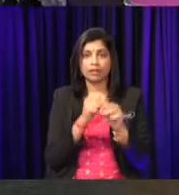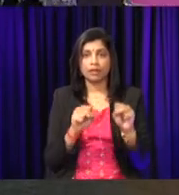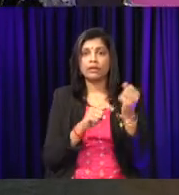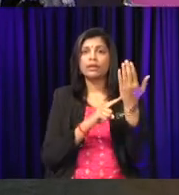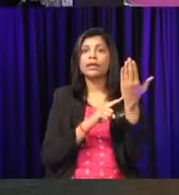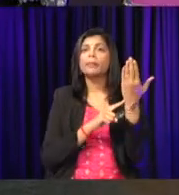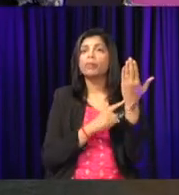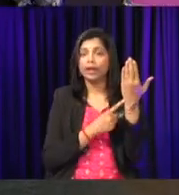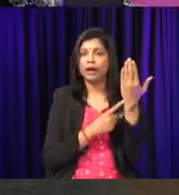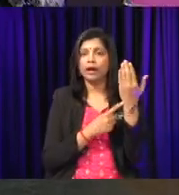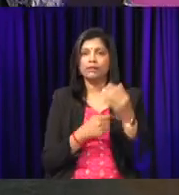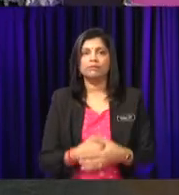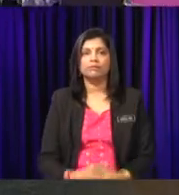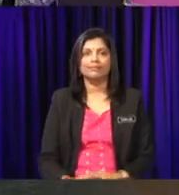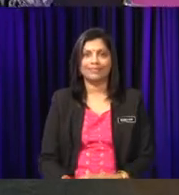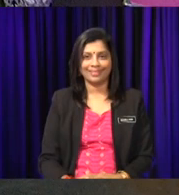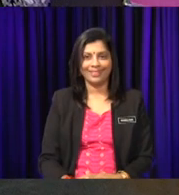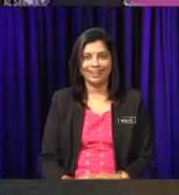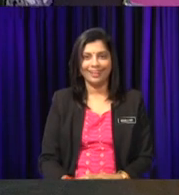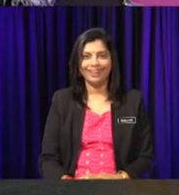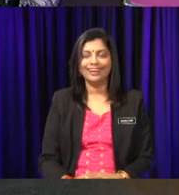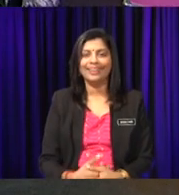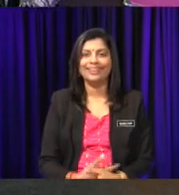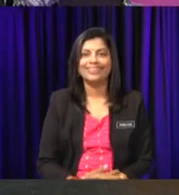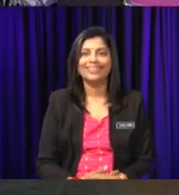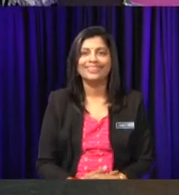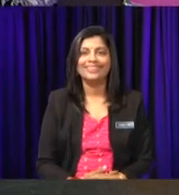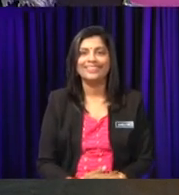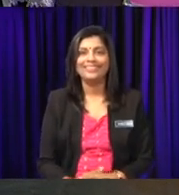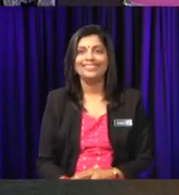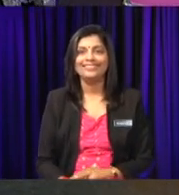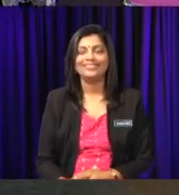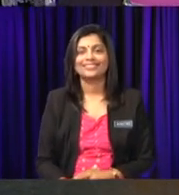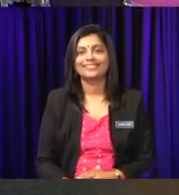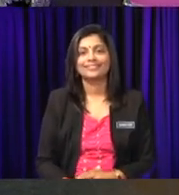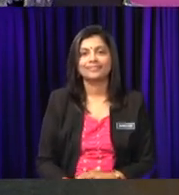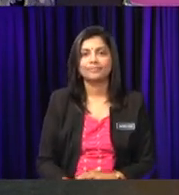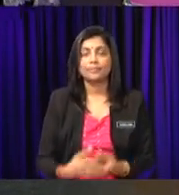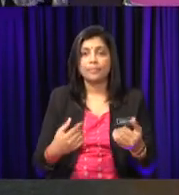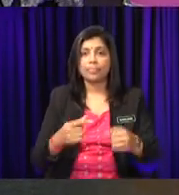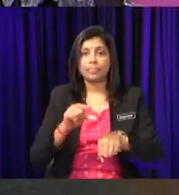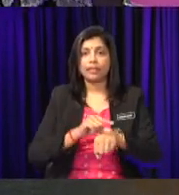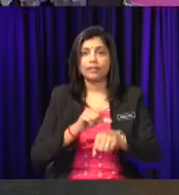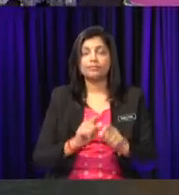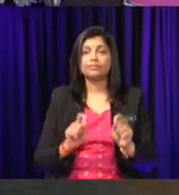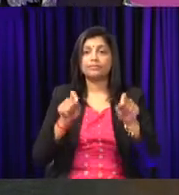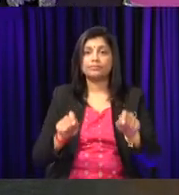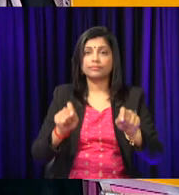videonya dekat dalam studio ini kan oke sekarang nih kita Guna teknik bacaan